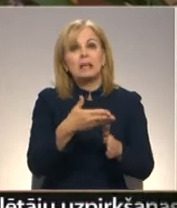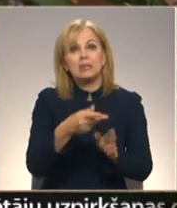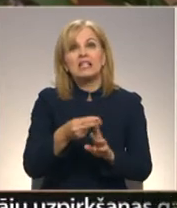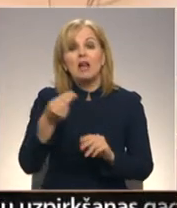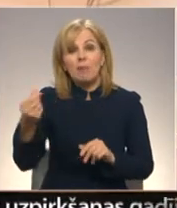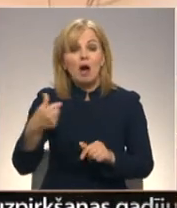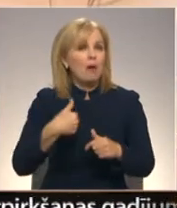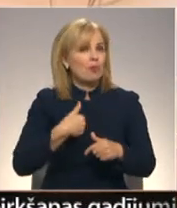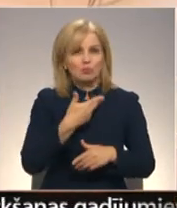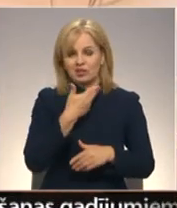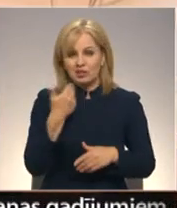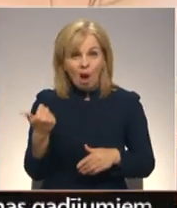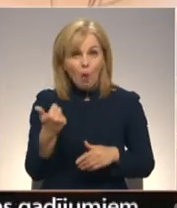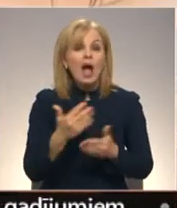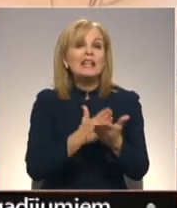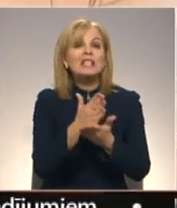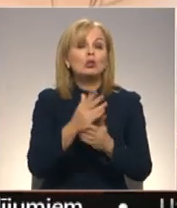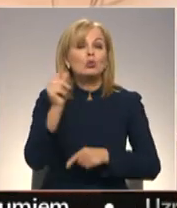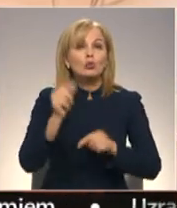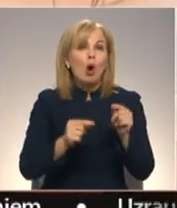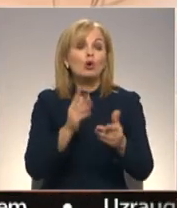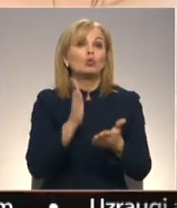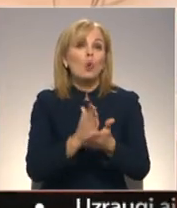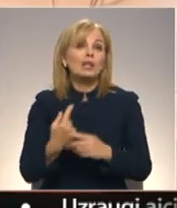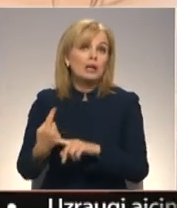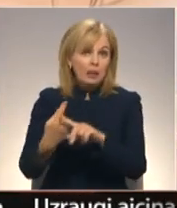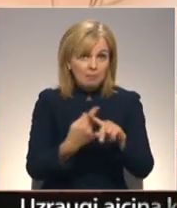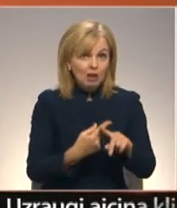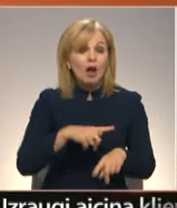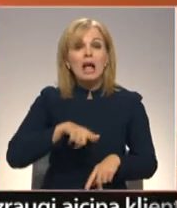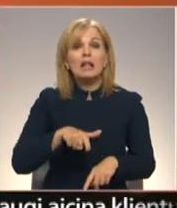tā nenotiek. Nākamais ķirurgu kongress notikšot Baltkrievijā, bet